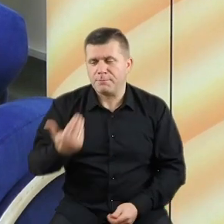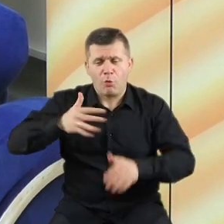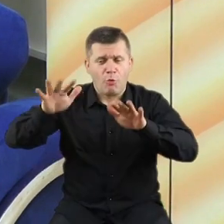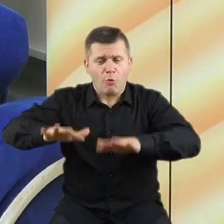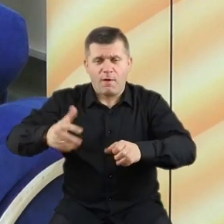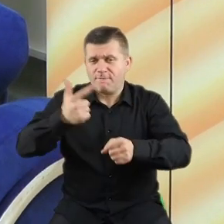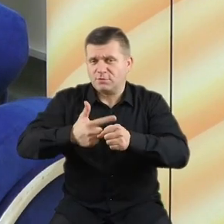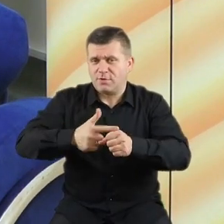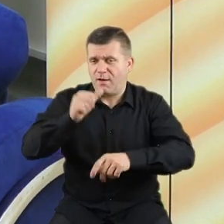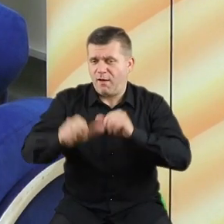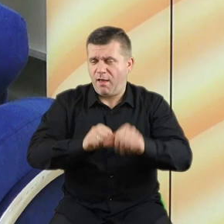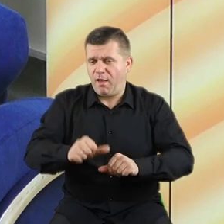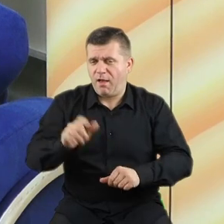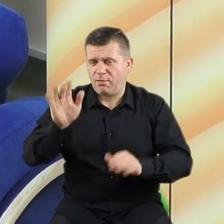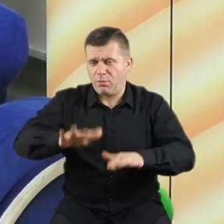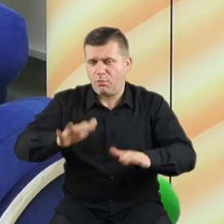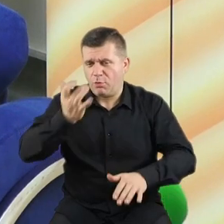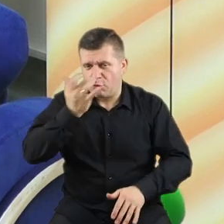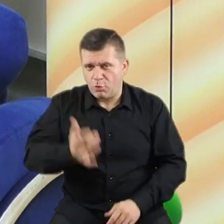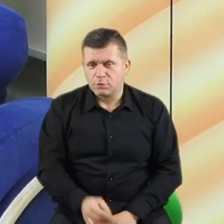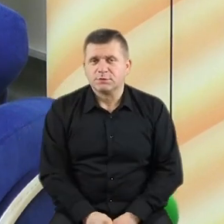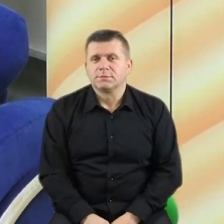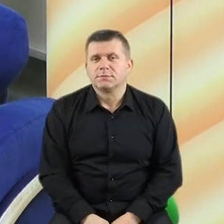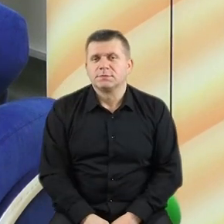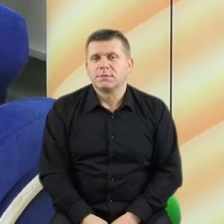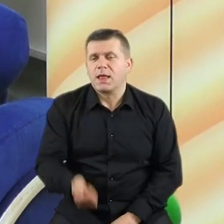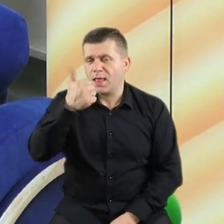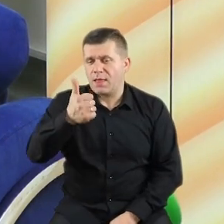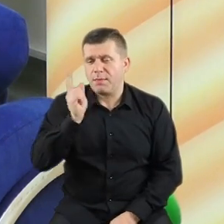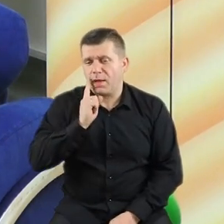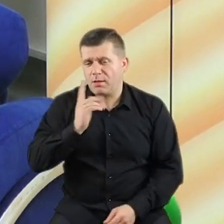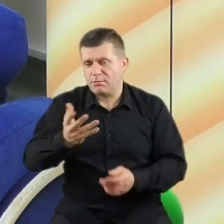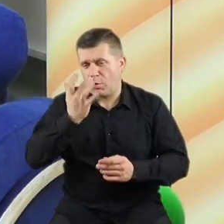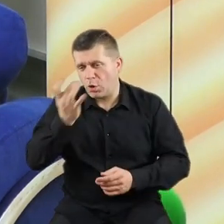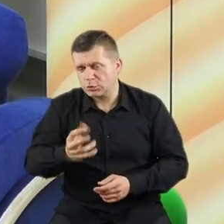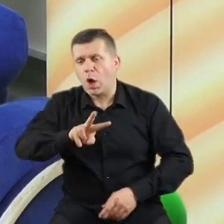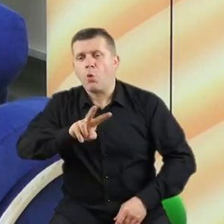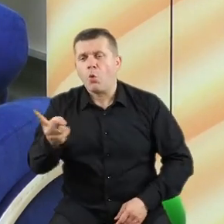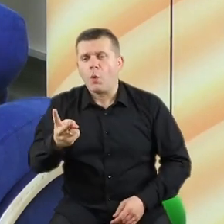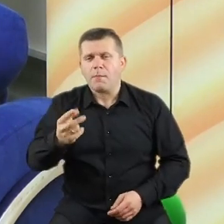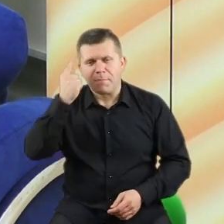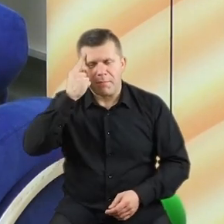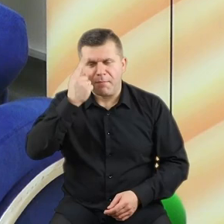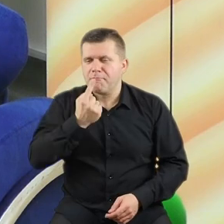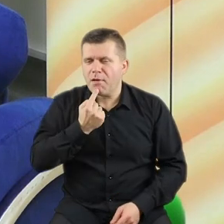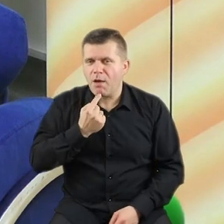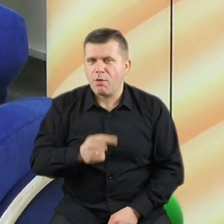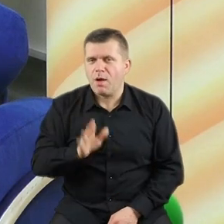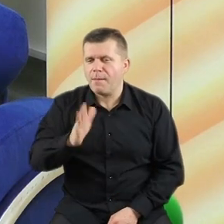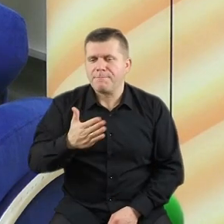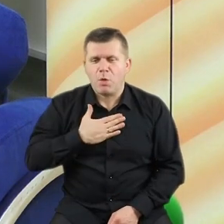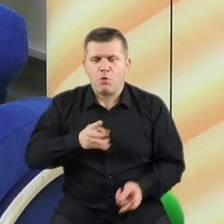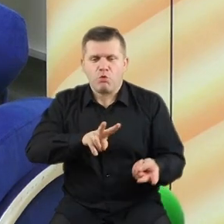jednak spędzili 20 lat w Związku Radzieckim. Z tym, że z jednym panem po rosyjsku, a drugi pamięta już niewiele, ale